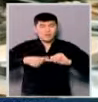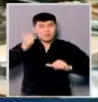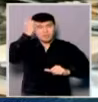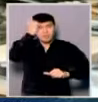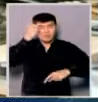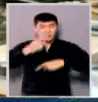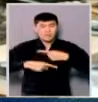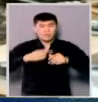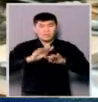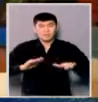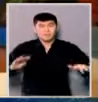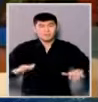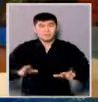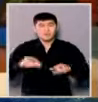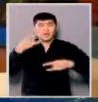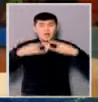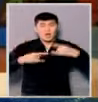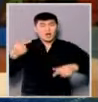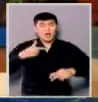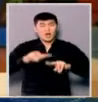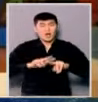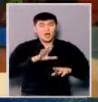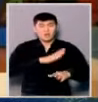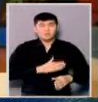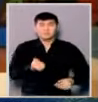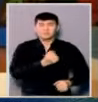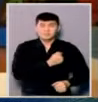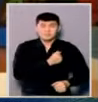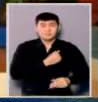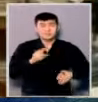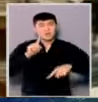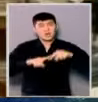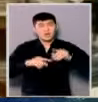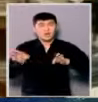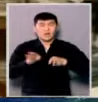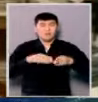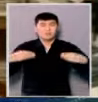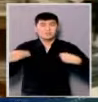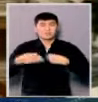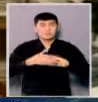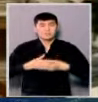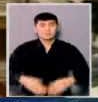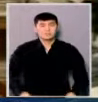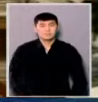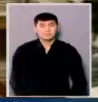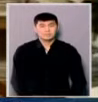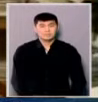памяти потомков. Коллектив телеканала «Атырау» выражает глубокие соболезнования родным и близким покойного.